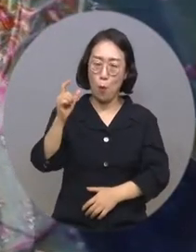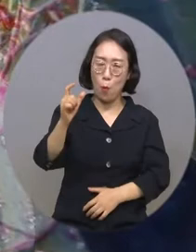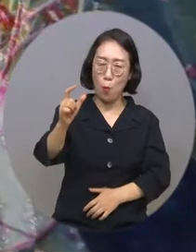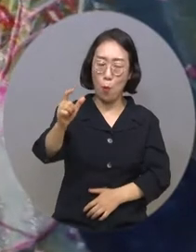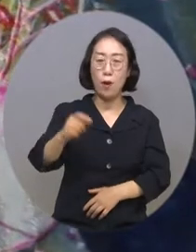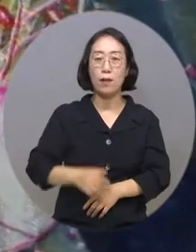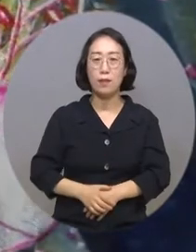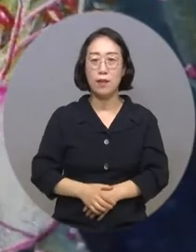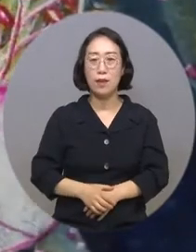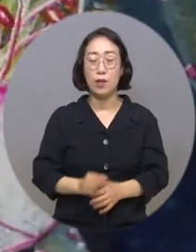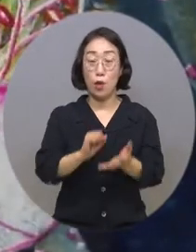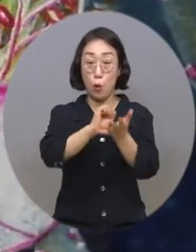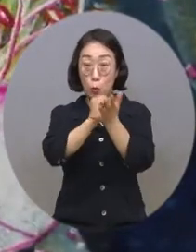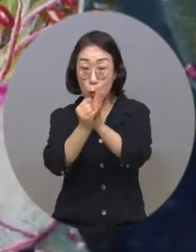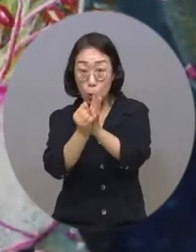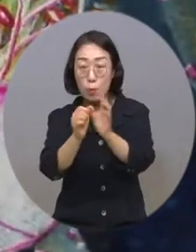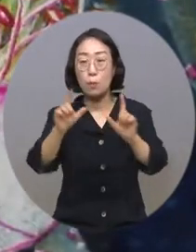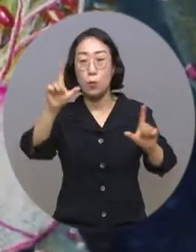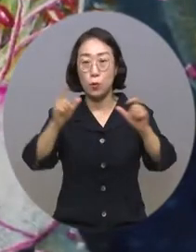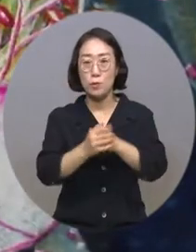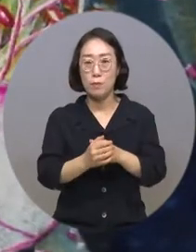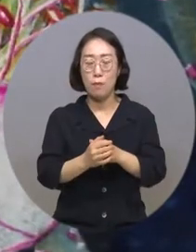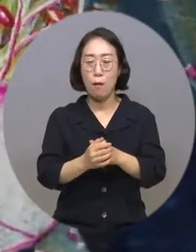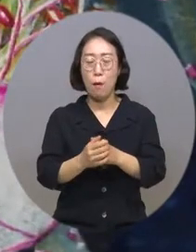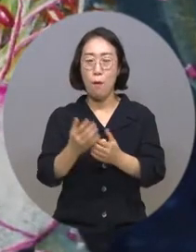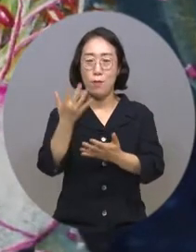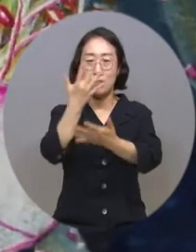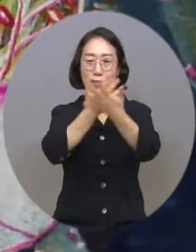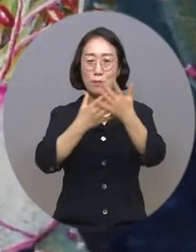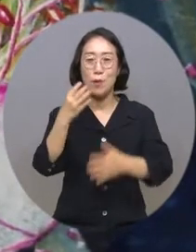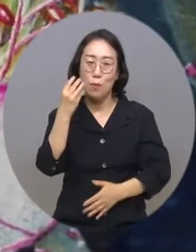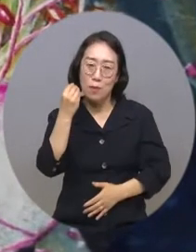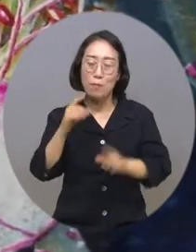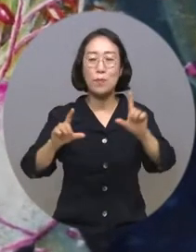고고한 연꽃의 자태는 신비로움을 더해줍니다.